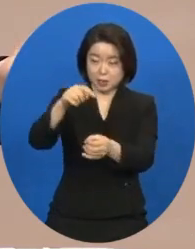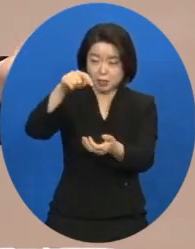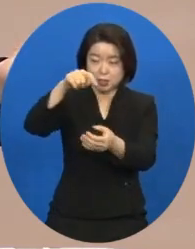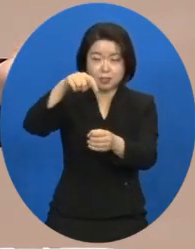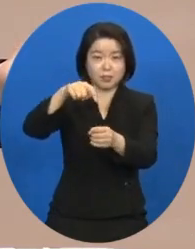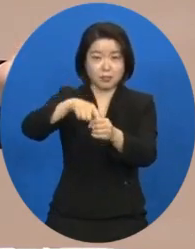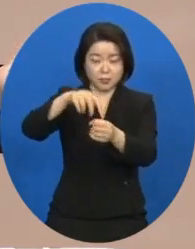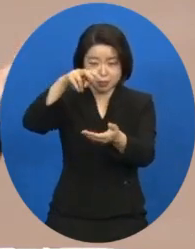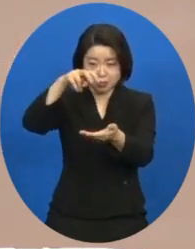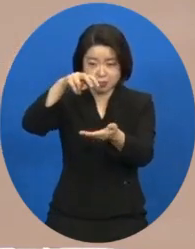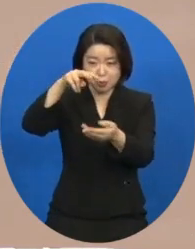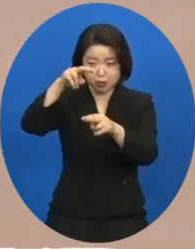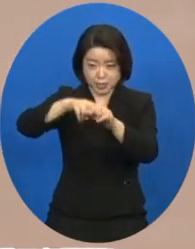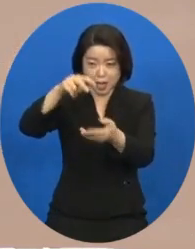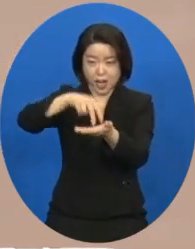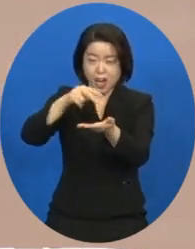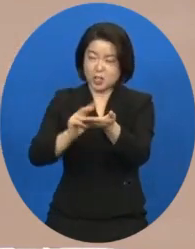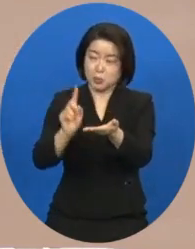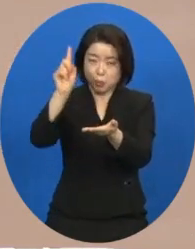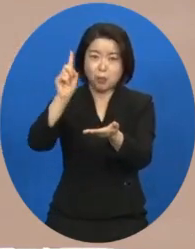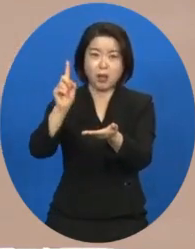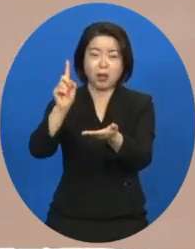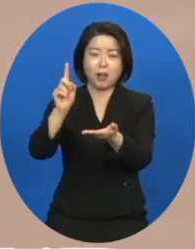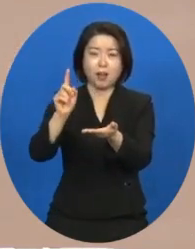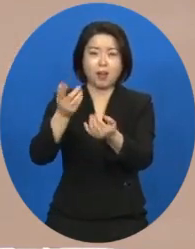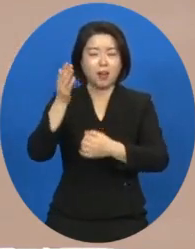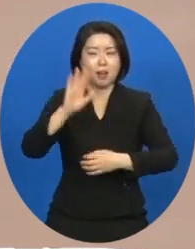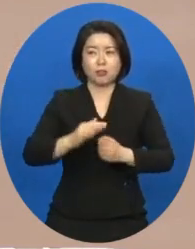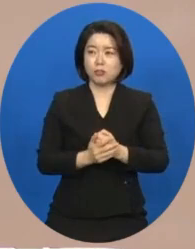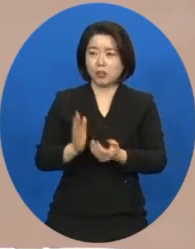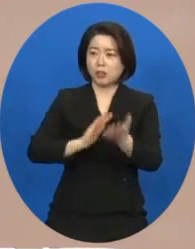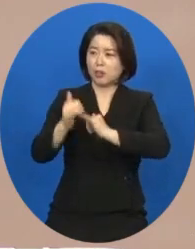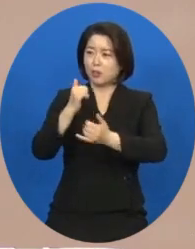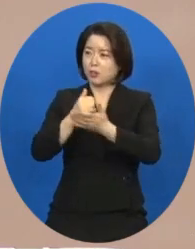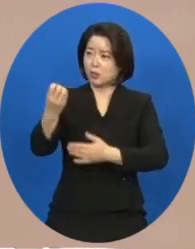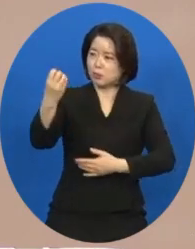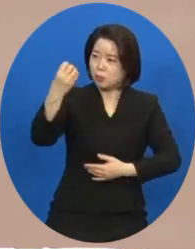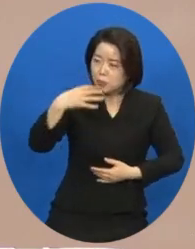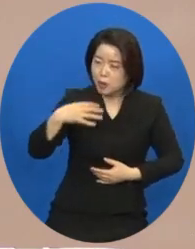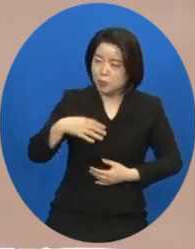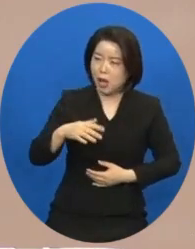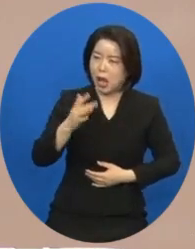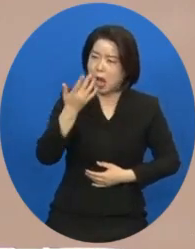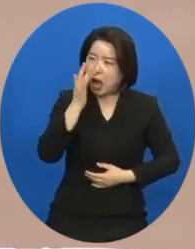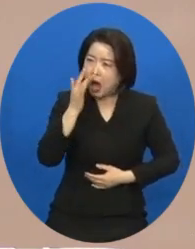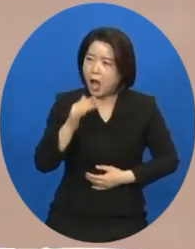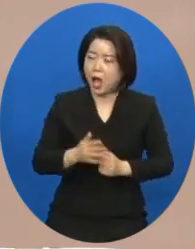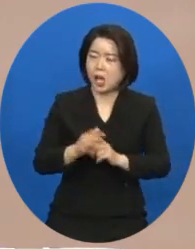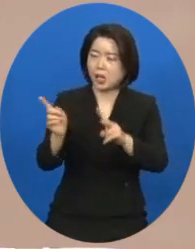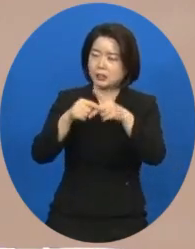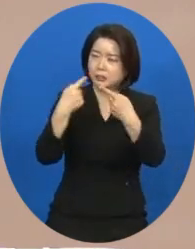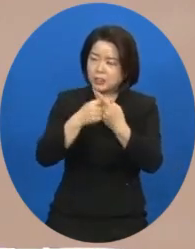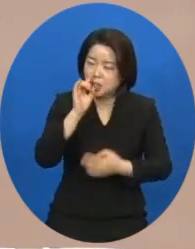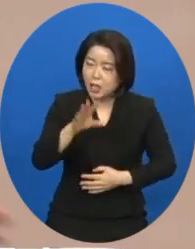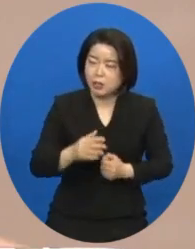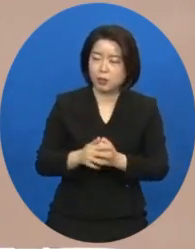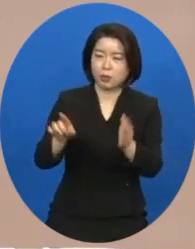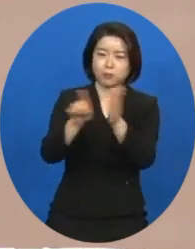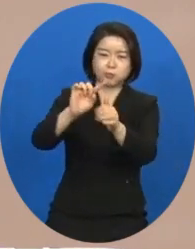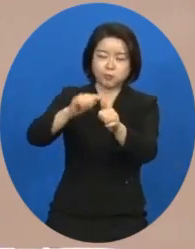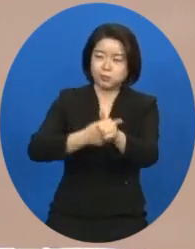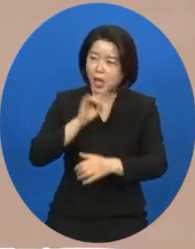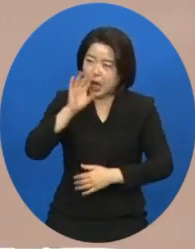사람입니다. 그런데 예수님이 하시는 말씀을 하나도 못 알아듣는 거예요. 이해도 안 되고 믿어지지도